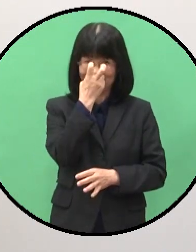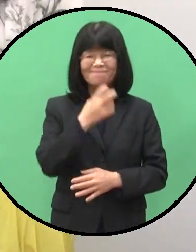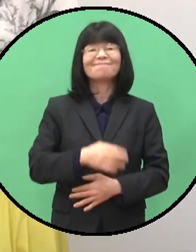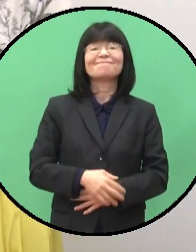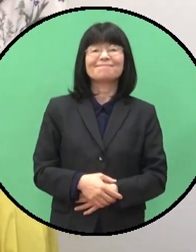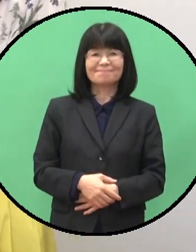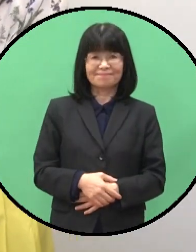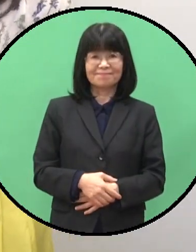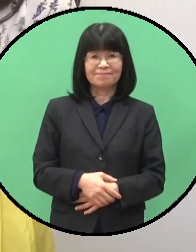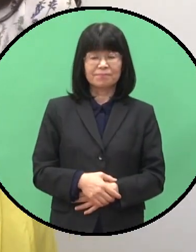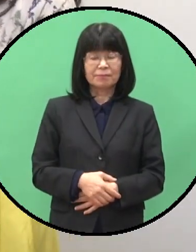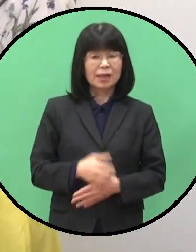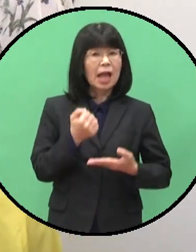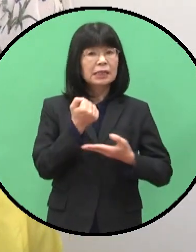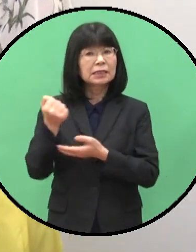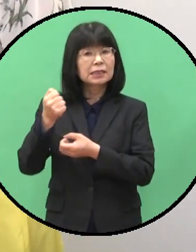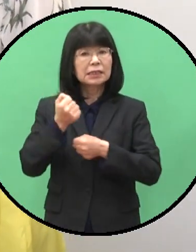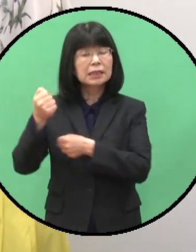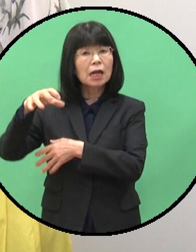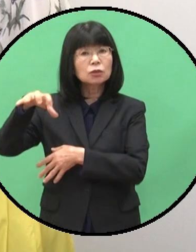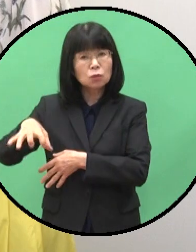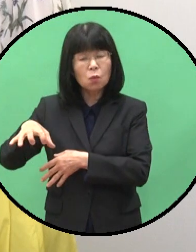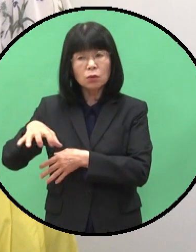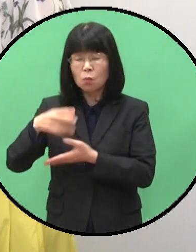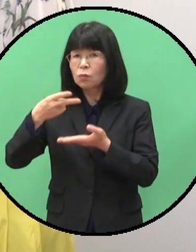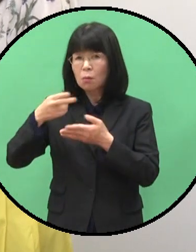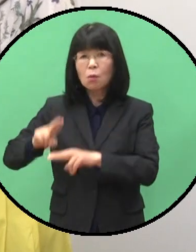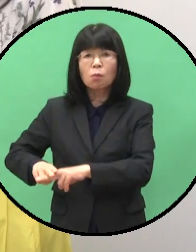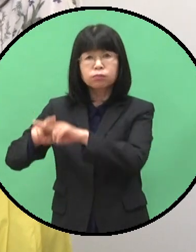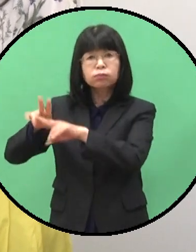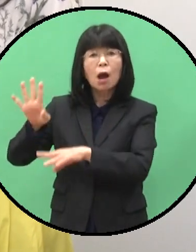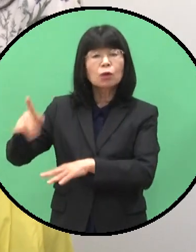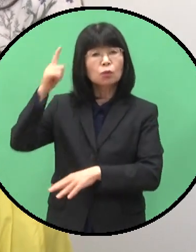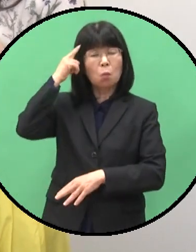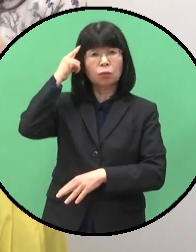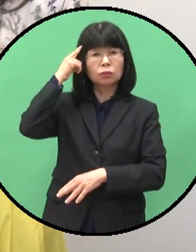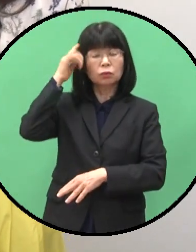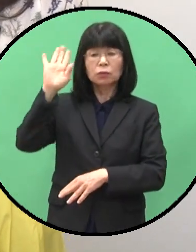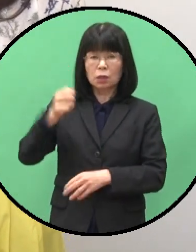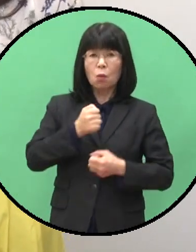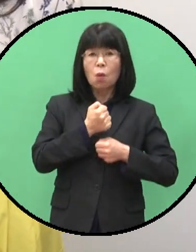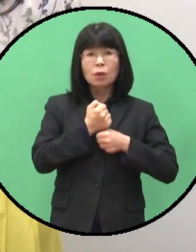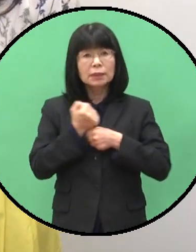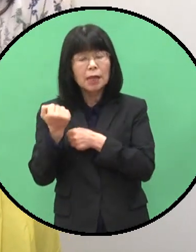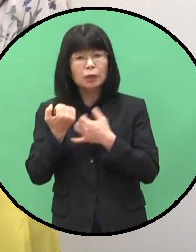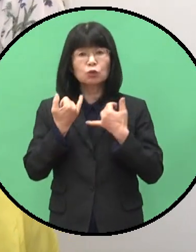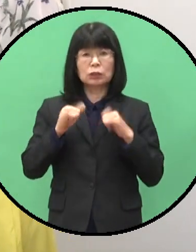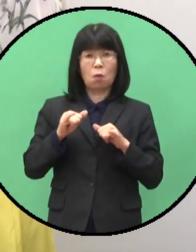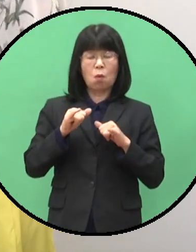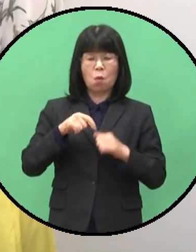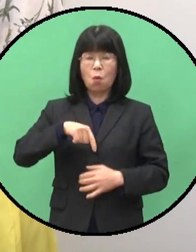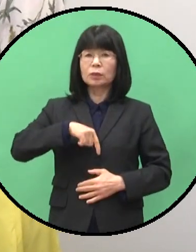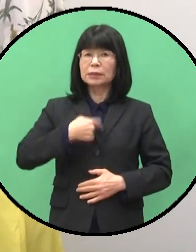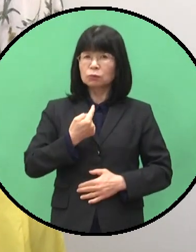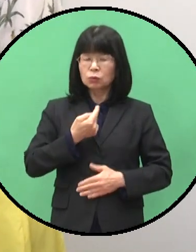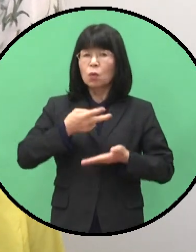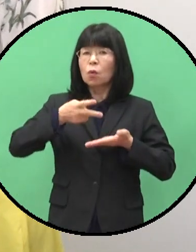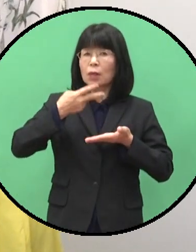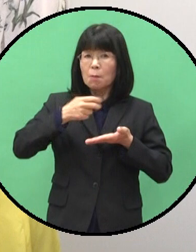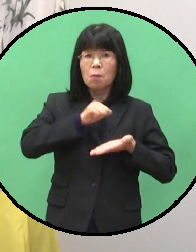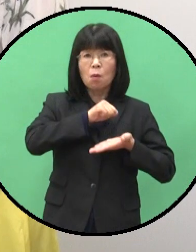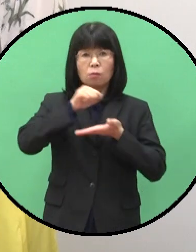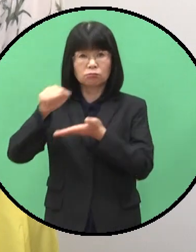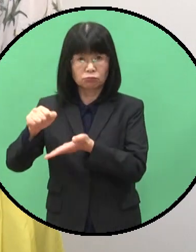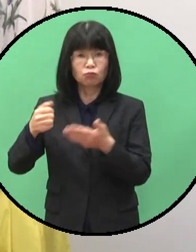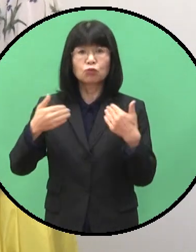。避難所にも食料は備蓄されているとは思うんですが、避難する方も自分で食料を持っ